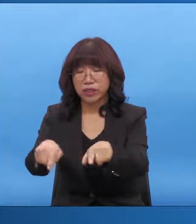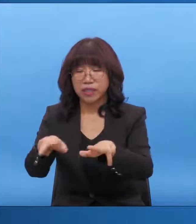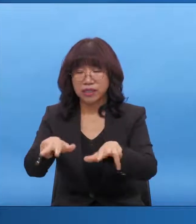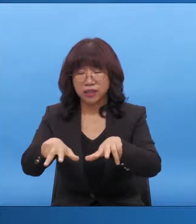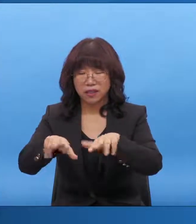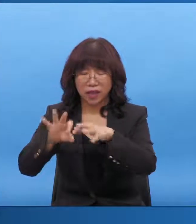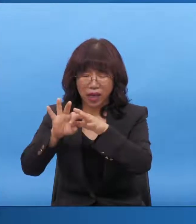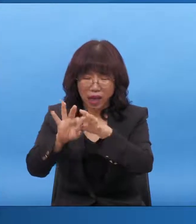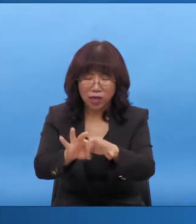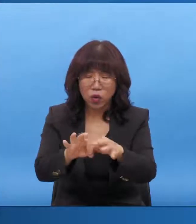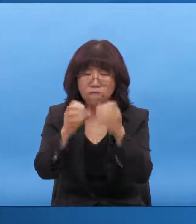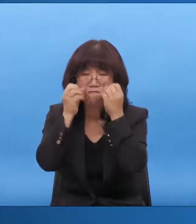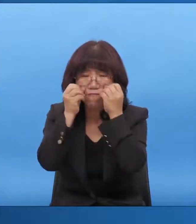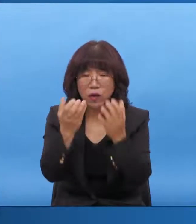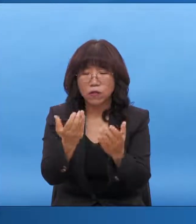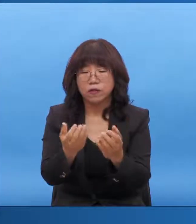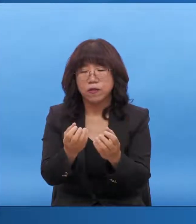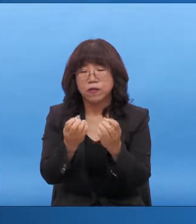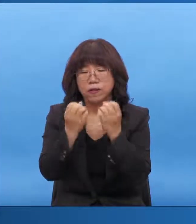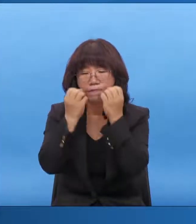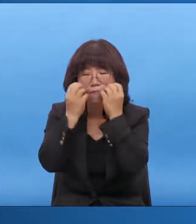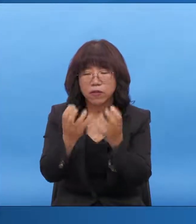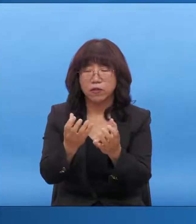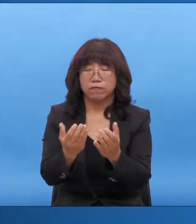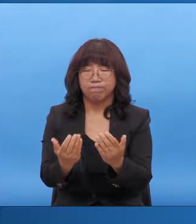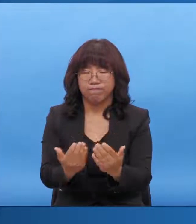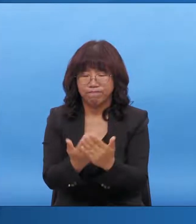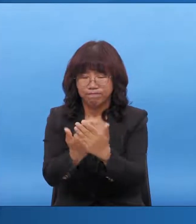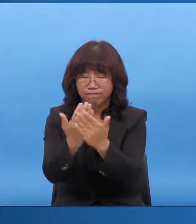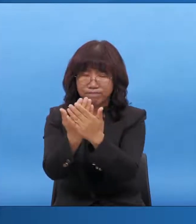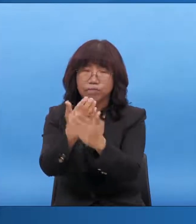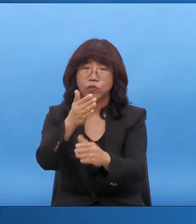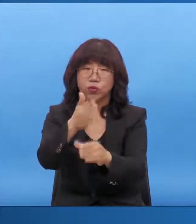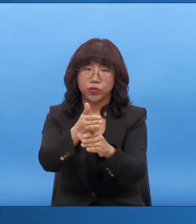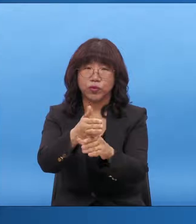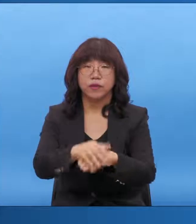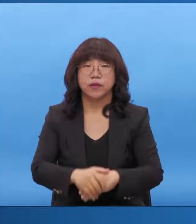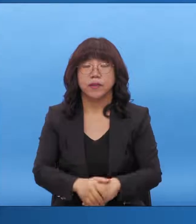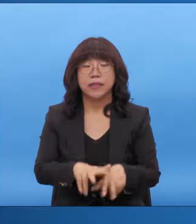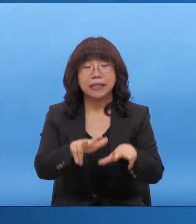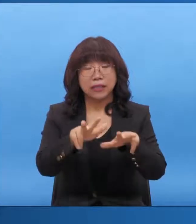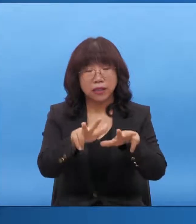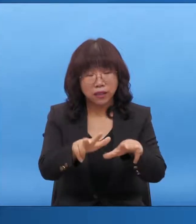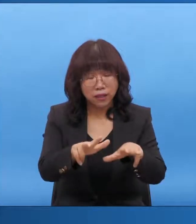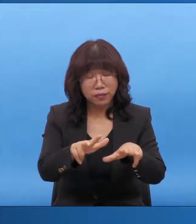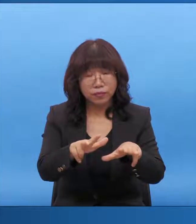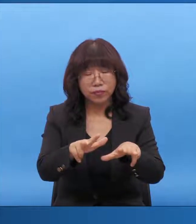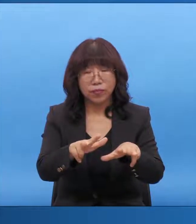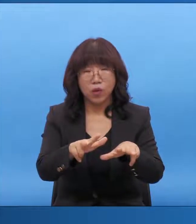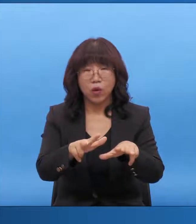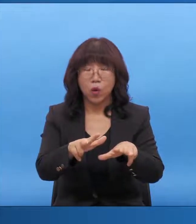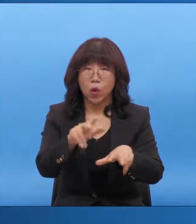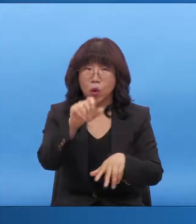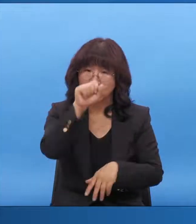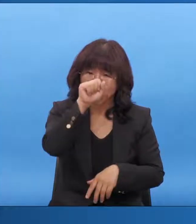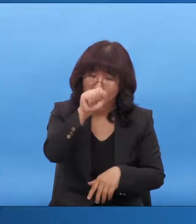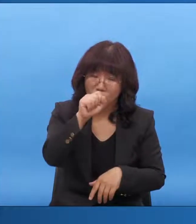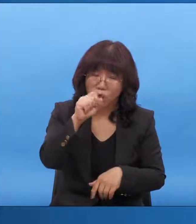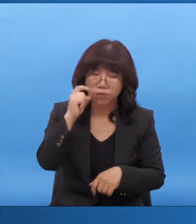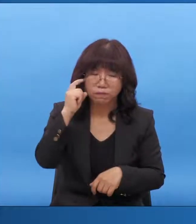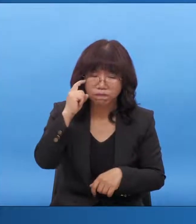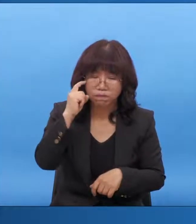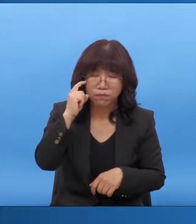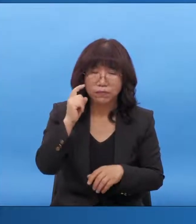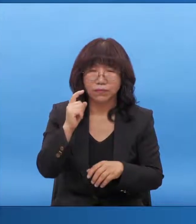what the unbelievers have discovered. 근데 우선 답이 되는 것처럼 보이니까 교회에서 이런 게 전혀 없기